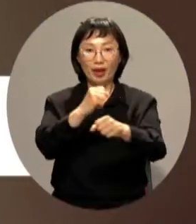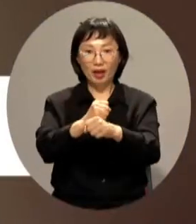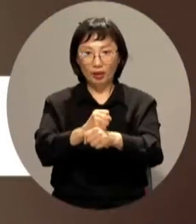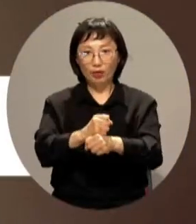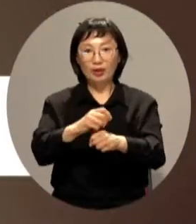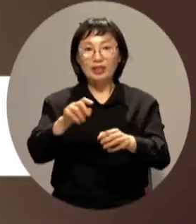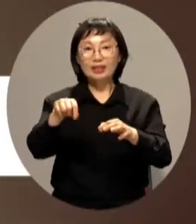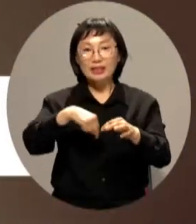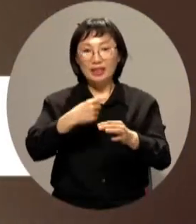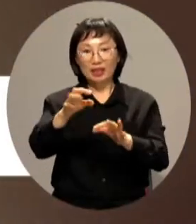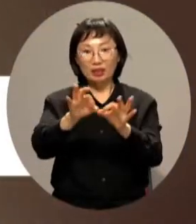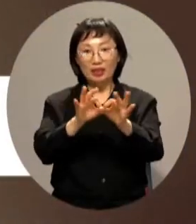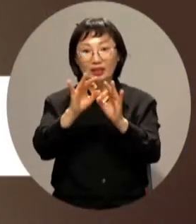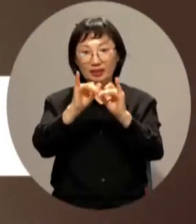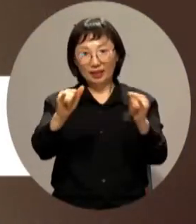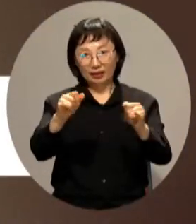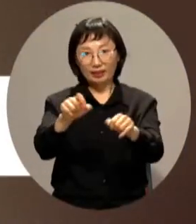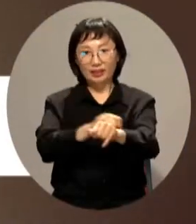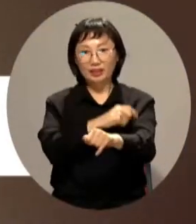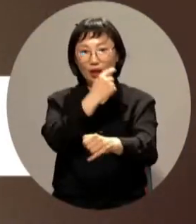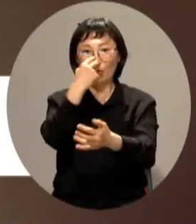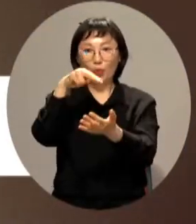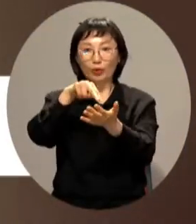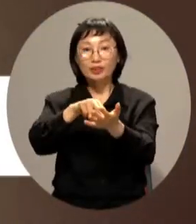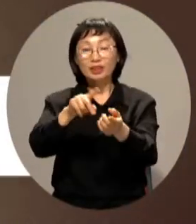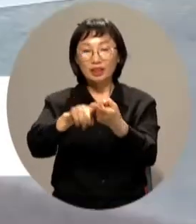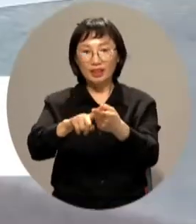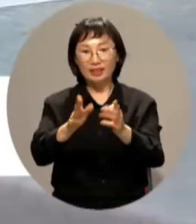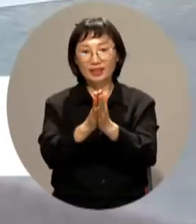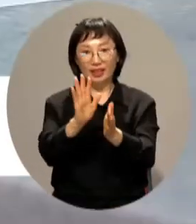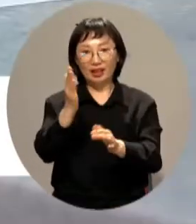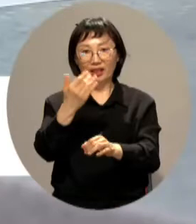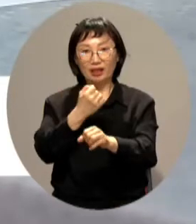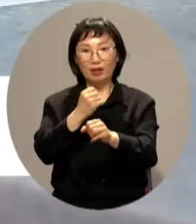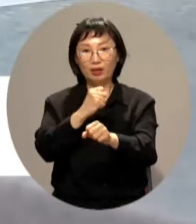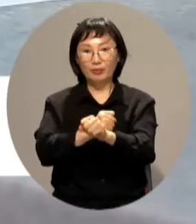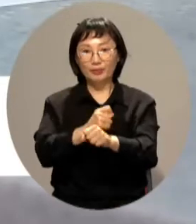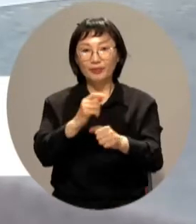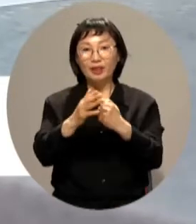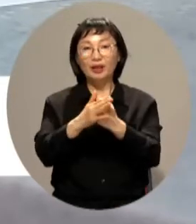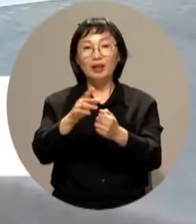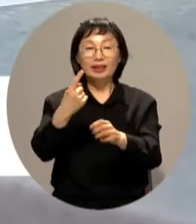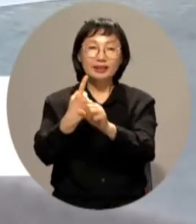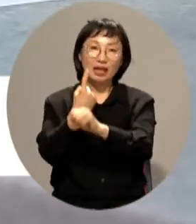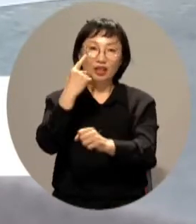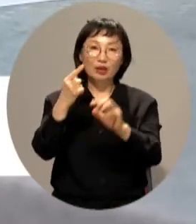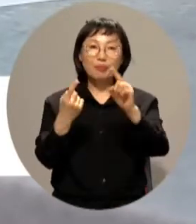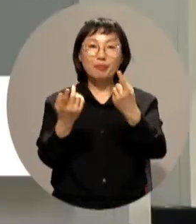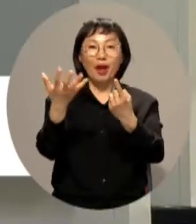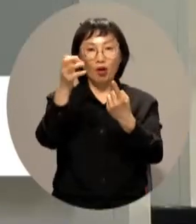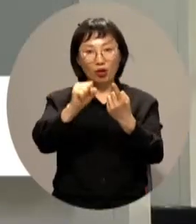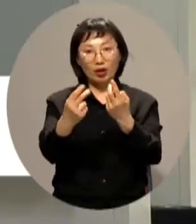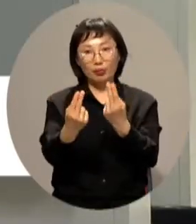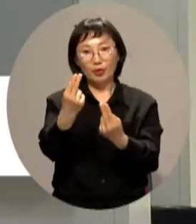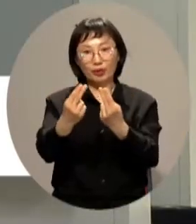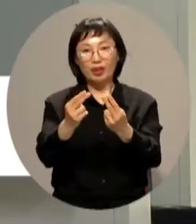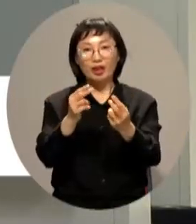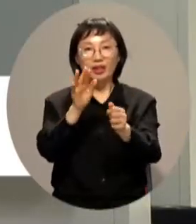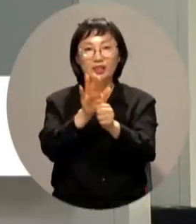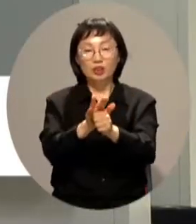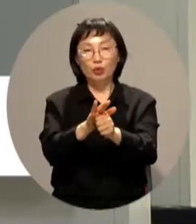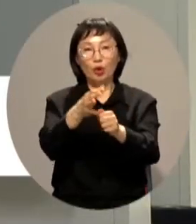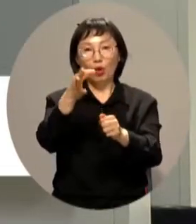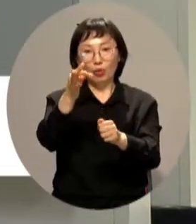지원 특례보증 을 실시한다고 밝혔습니다 이번 특례보증 은 작년 100억원의 비해 지원 규모를